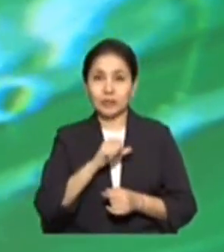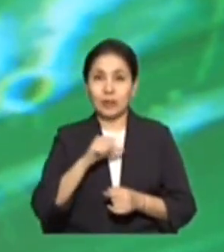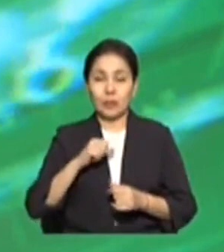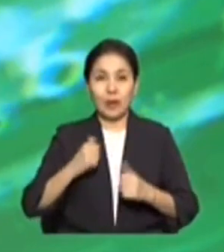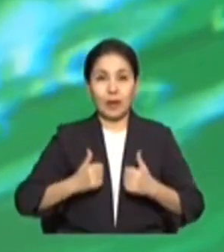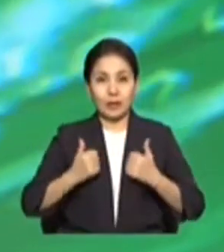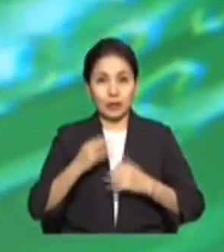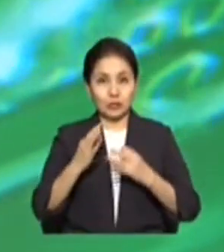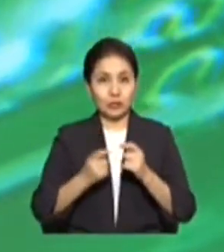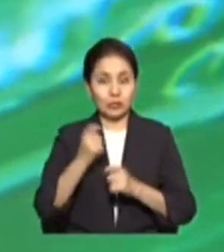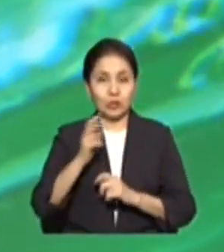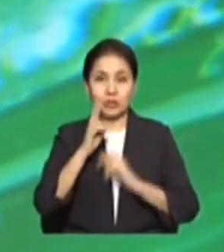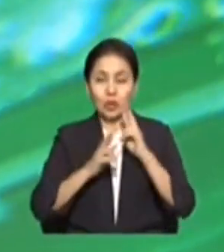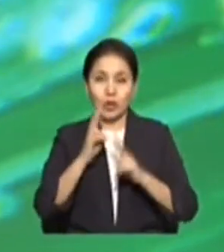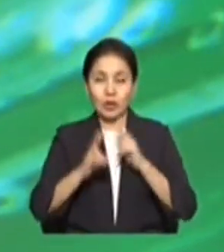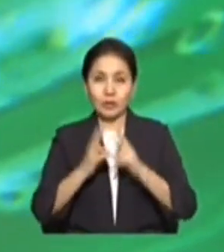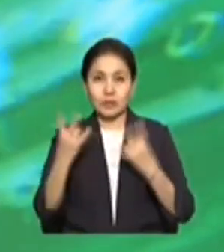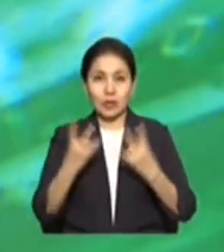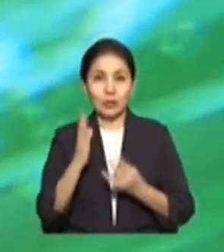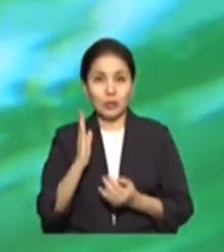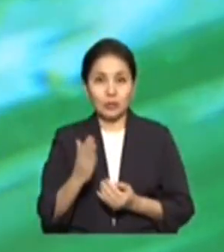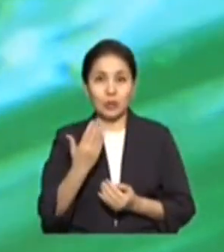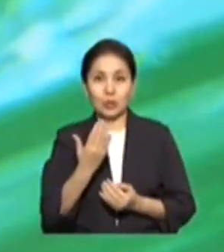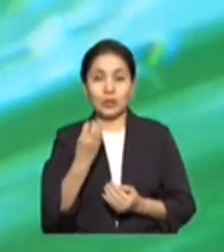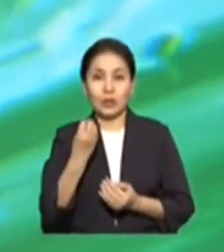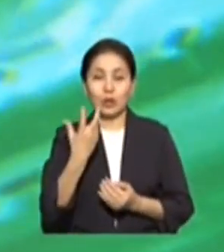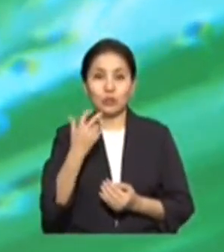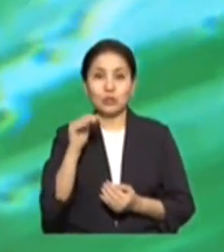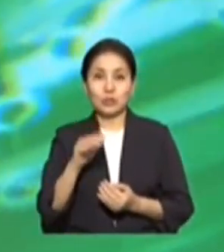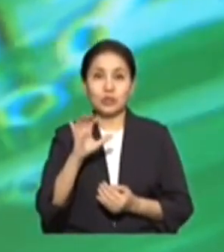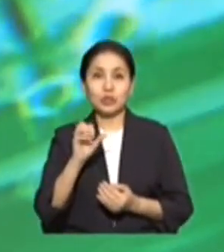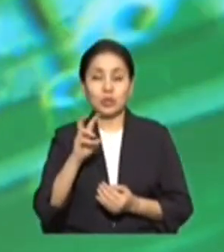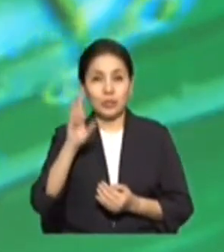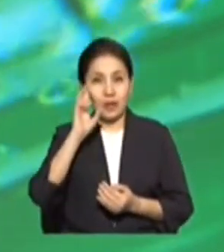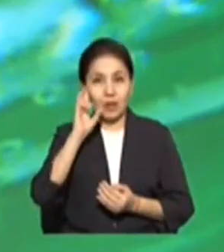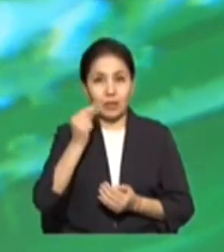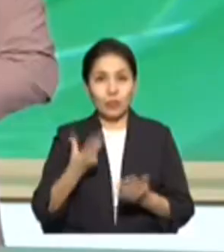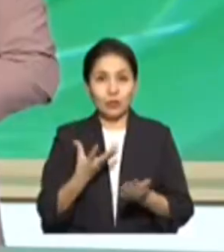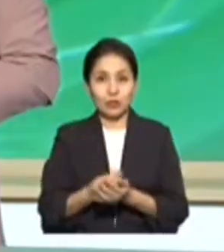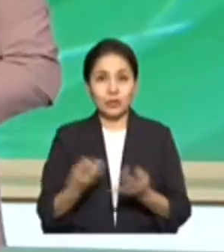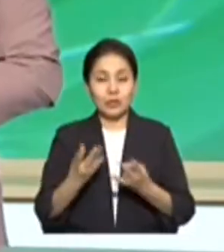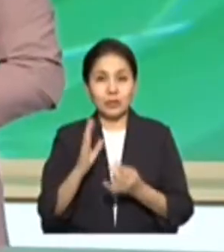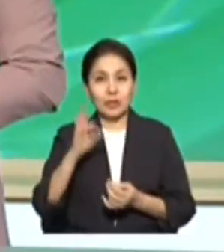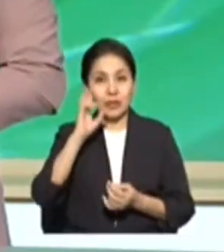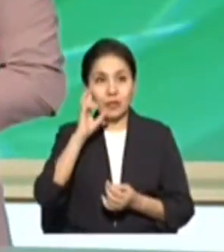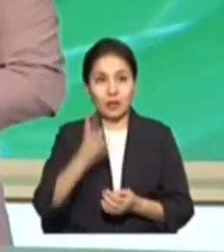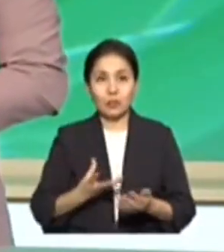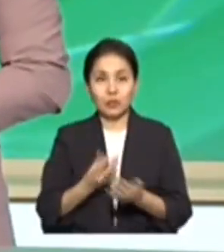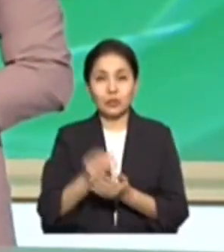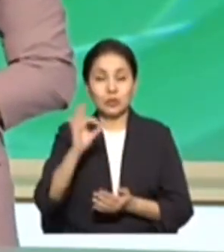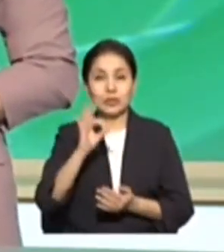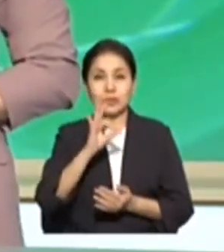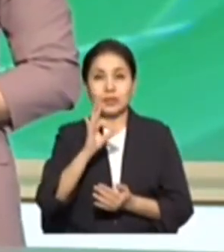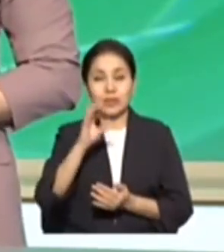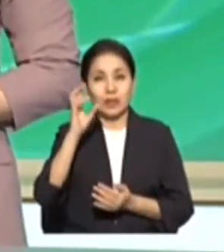harakati ustidan sudga shikoyat qilishi zarurati yuzaga kelsa, yana 300 ming so'm davlat bojini to'lashi kerak. Davlat boji to'g'risidagi